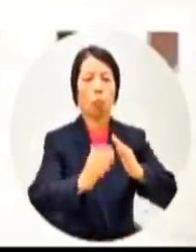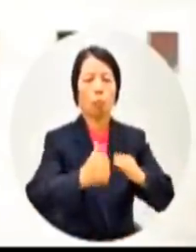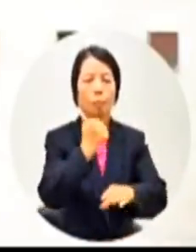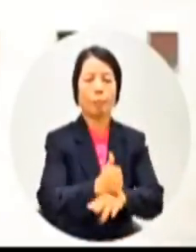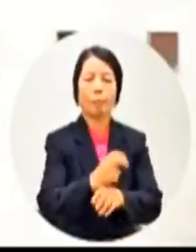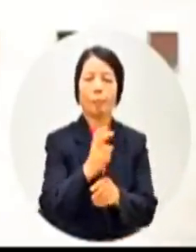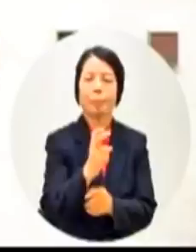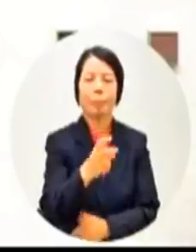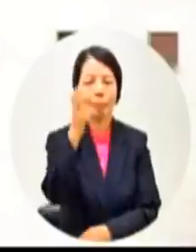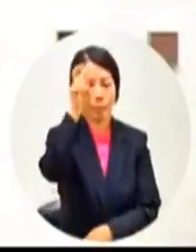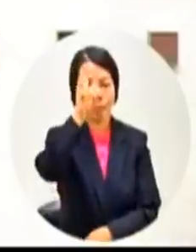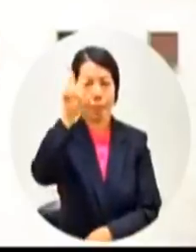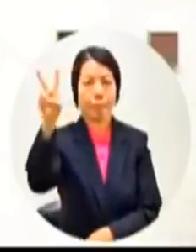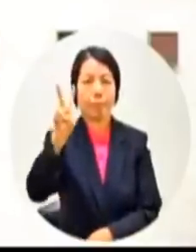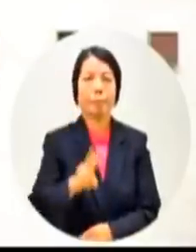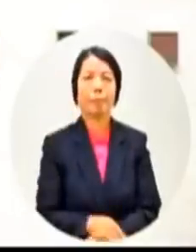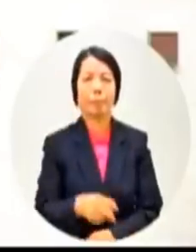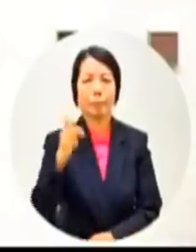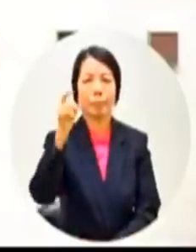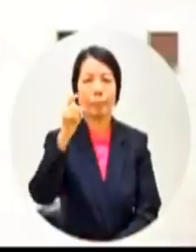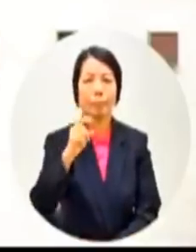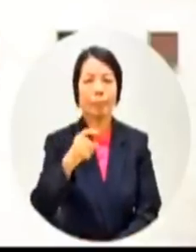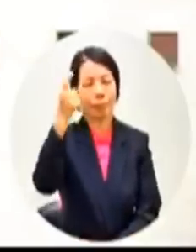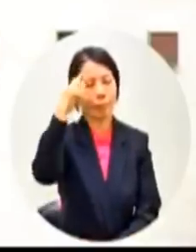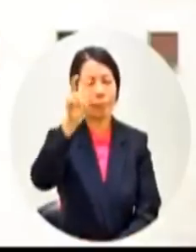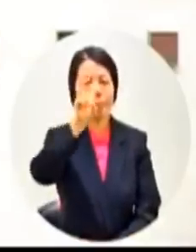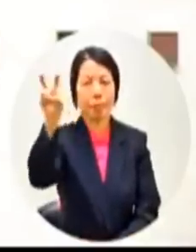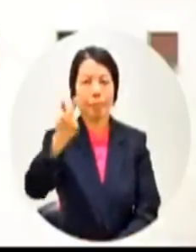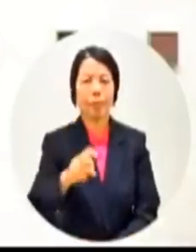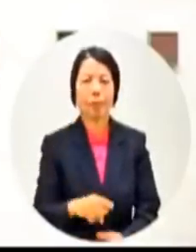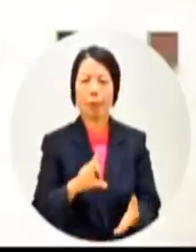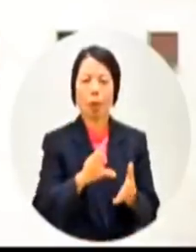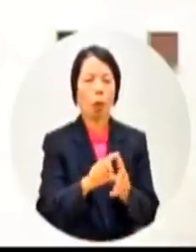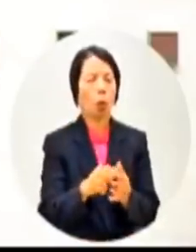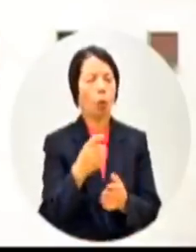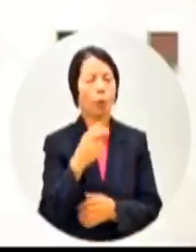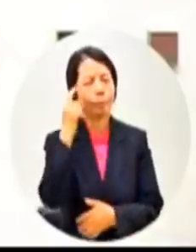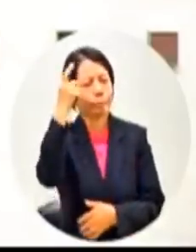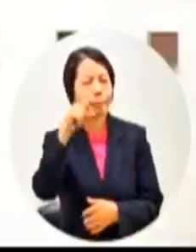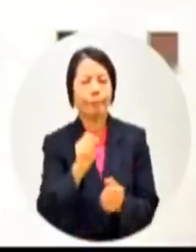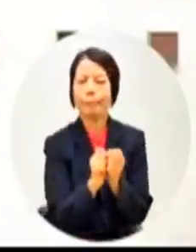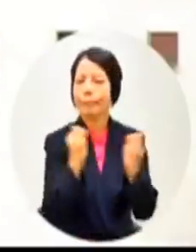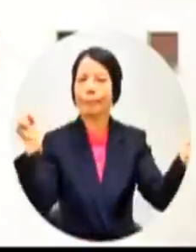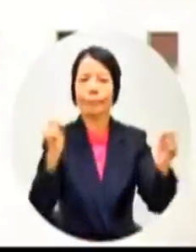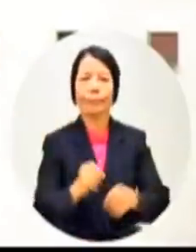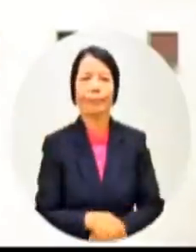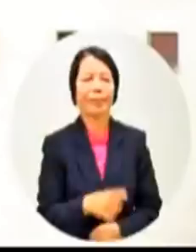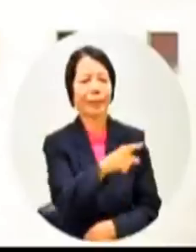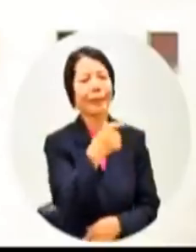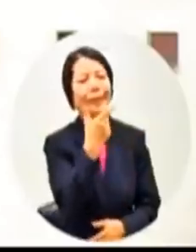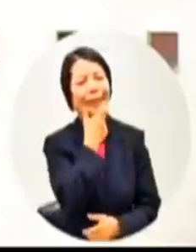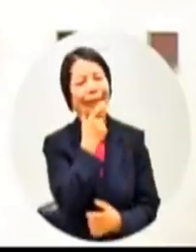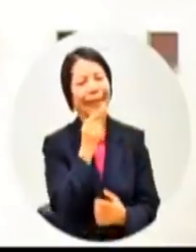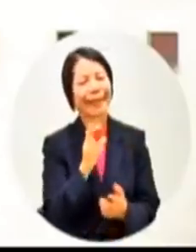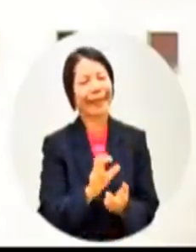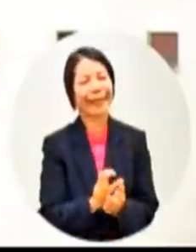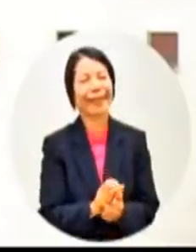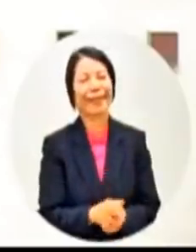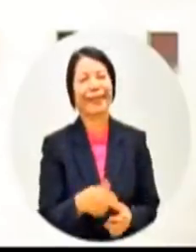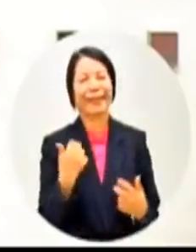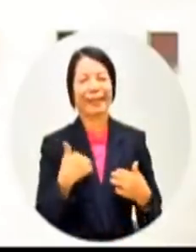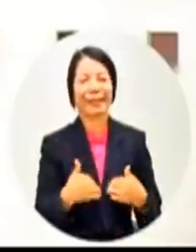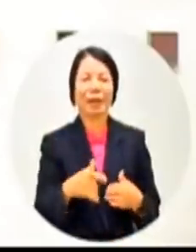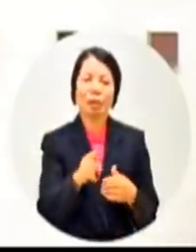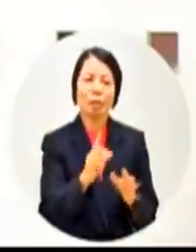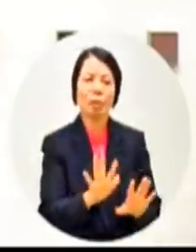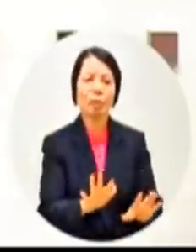当了20个月了，好长好长。有的人都开玩笑说，韩市长，你是不是当了2年多了？各